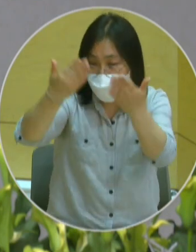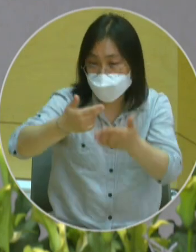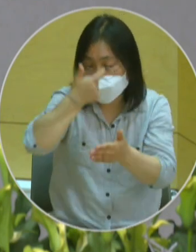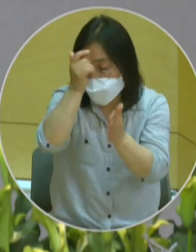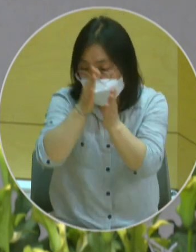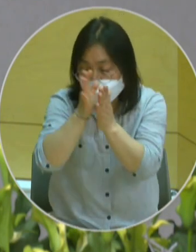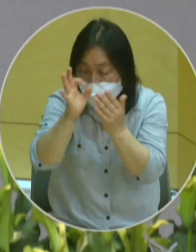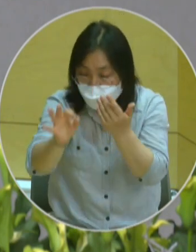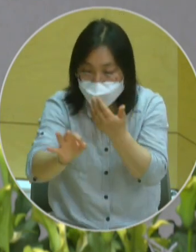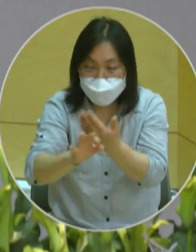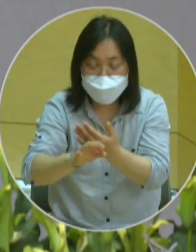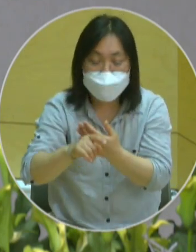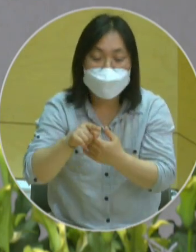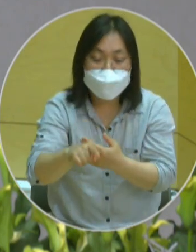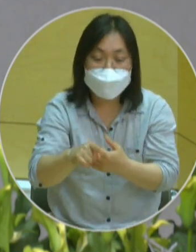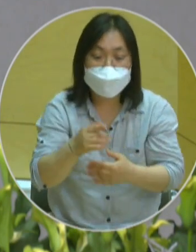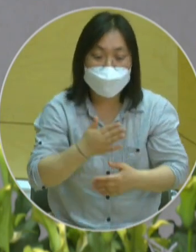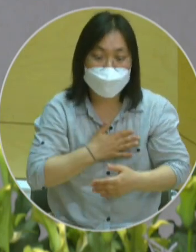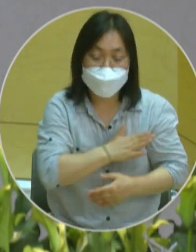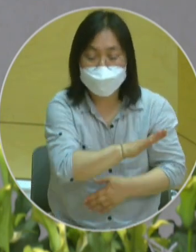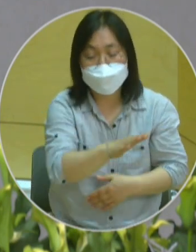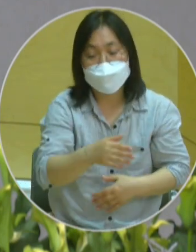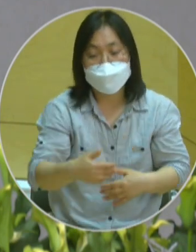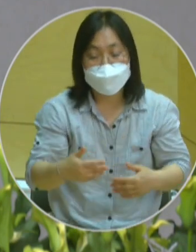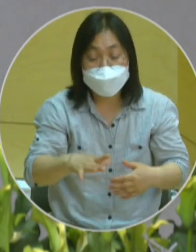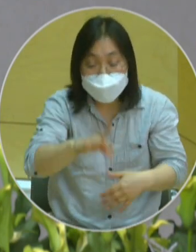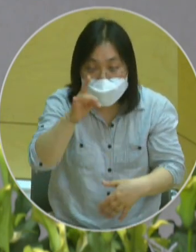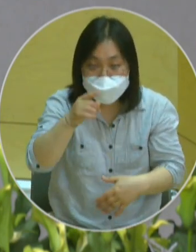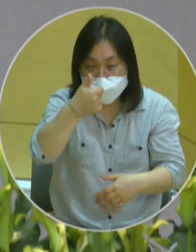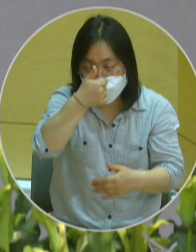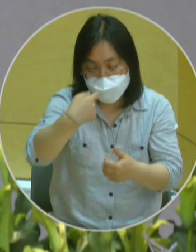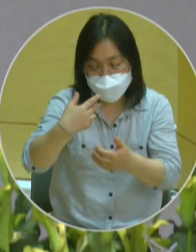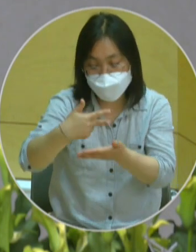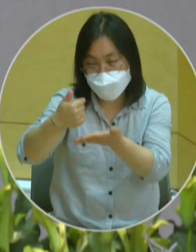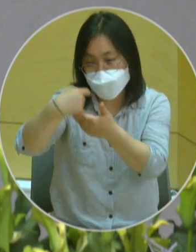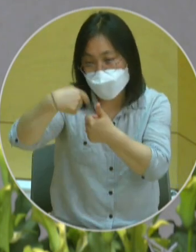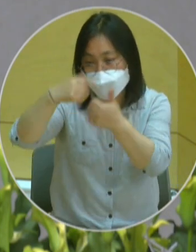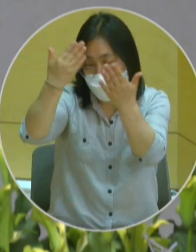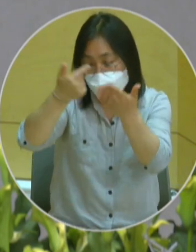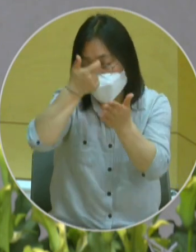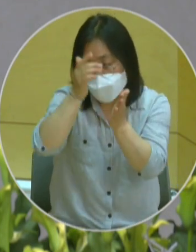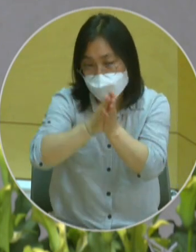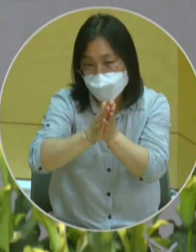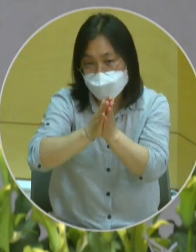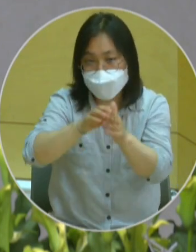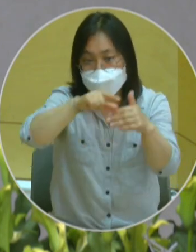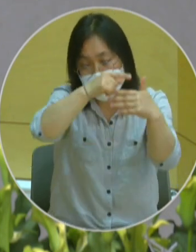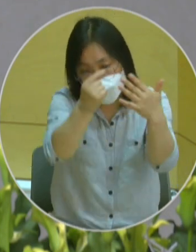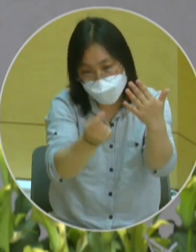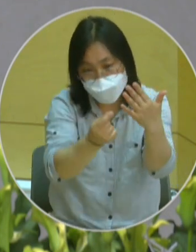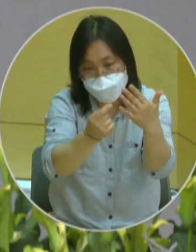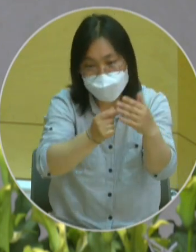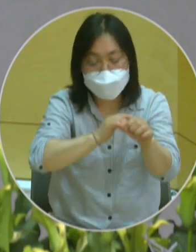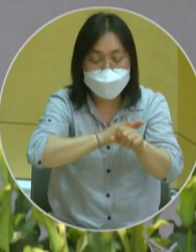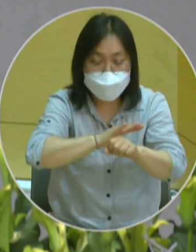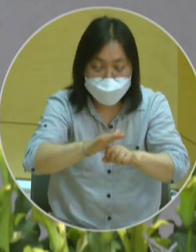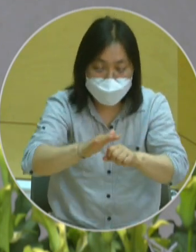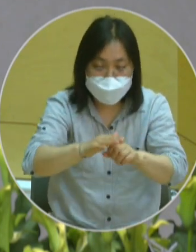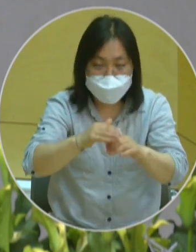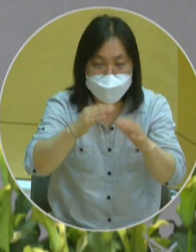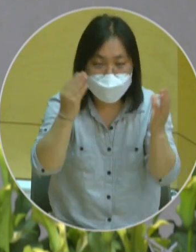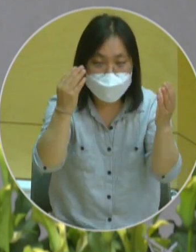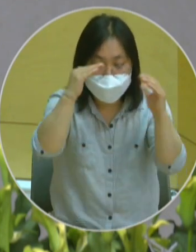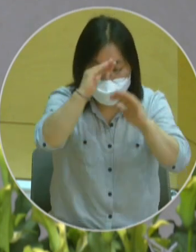보면 그 기도도 우리에게 필요하지만, 먼저 이 주기도문은 순서와 형식과 내용에 있어서 완벽한